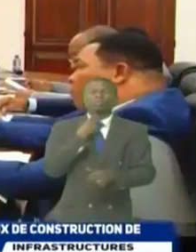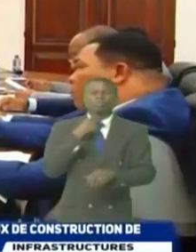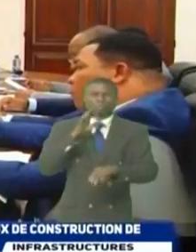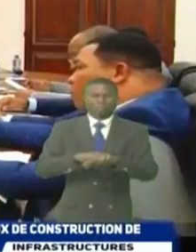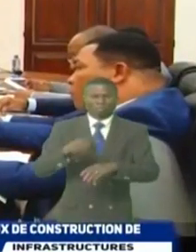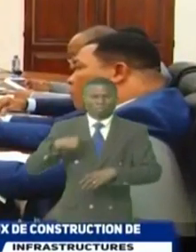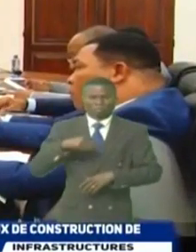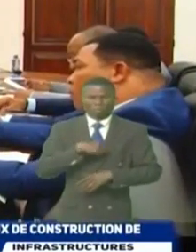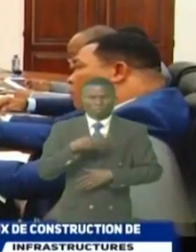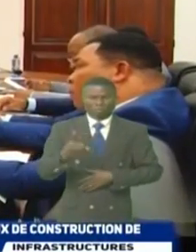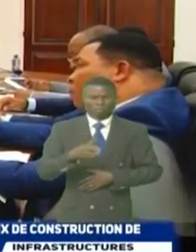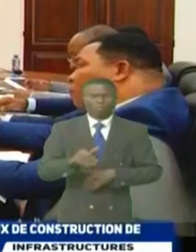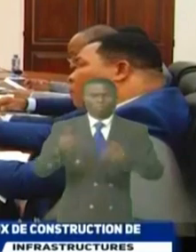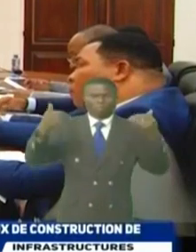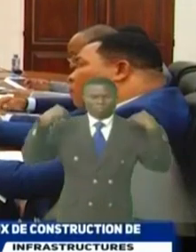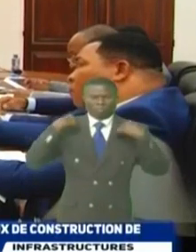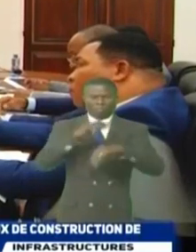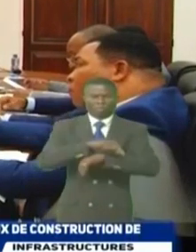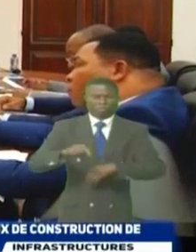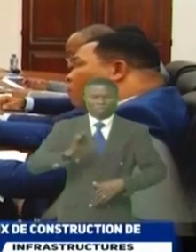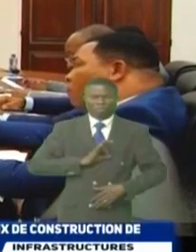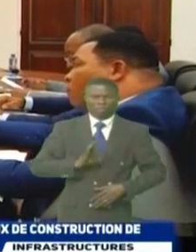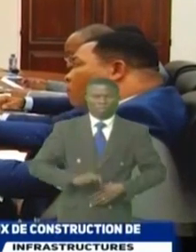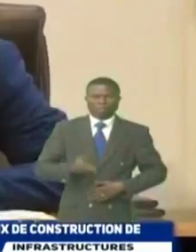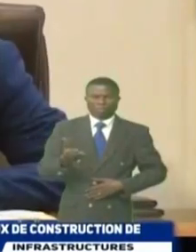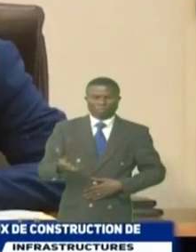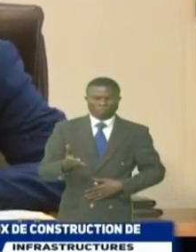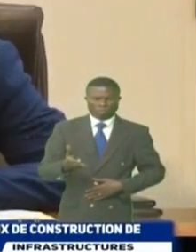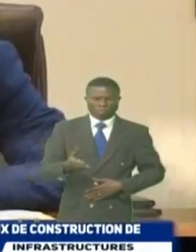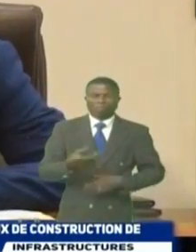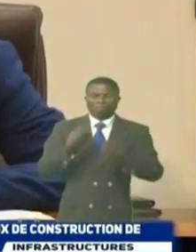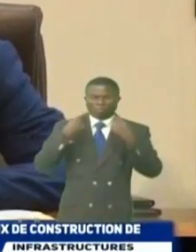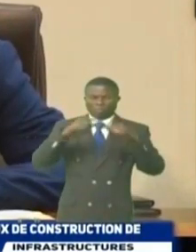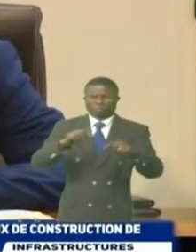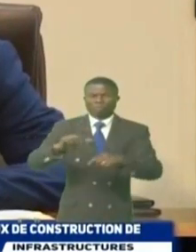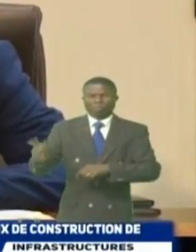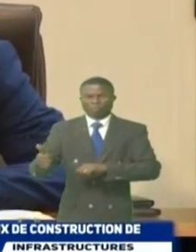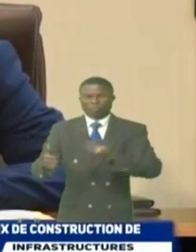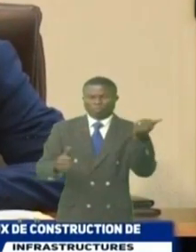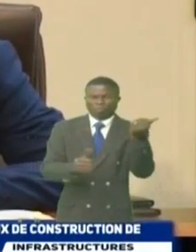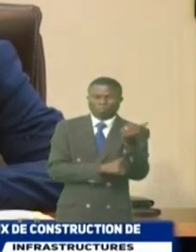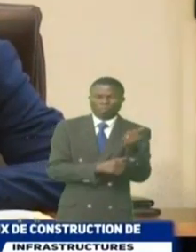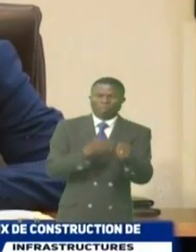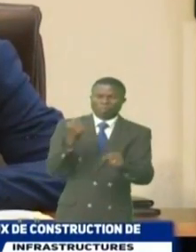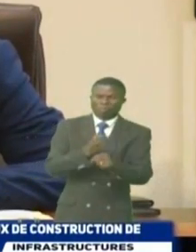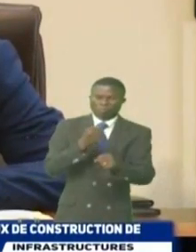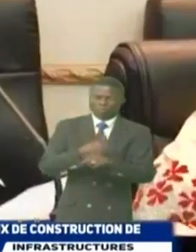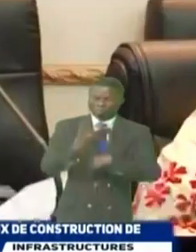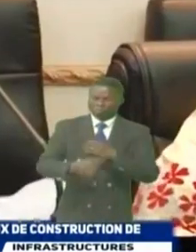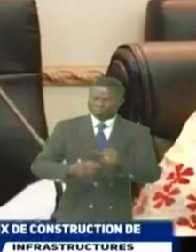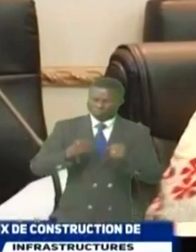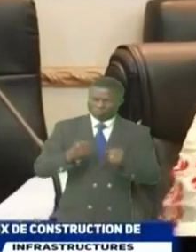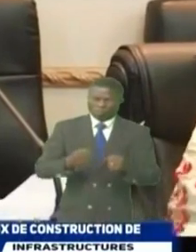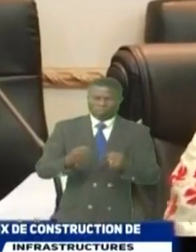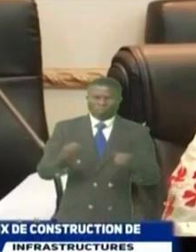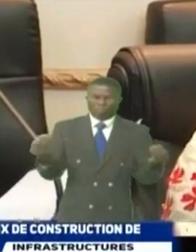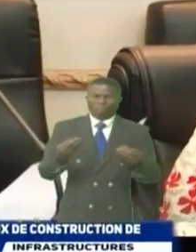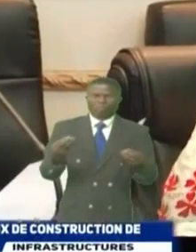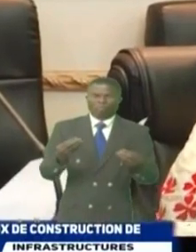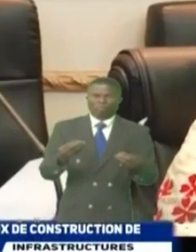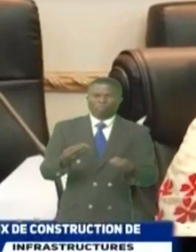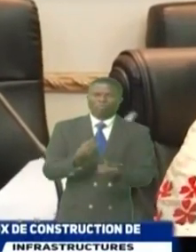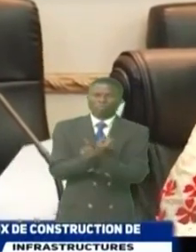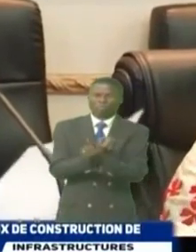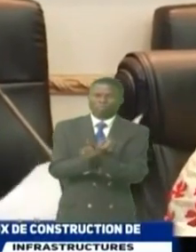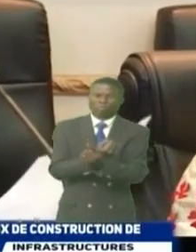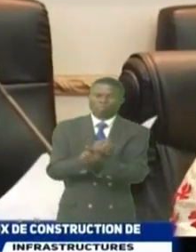présentent. Le directeur de cabinet du chef de l'État a rappelé aux uns et aux autres leur devoir de tout mettre en œuvre pour accomplir la tâche